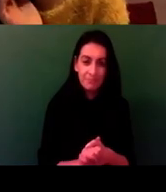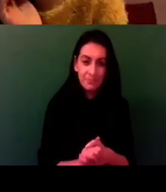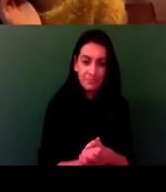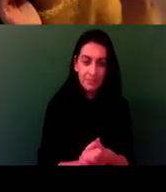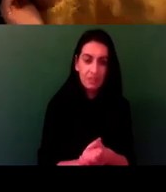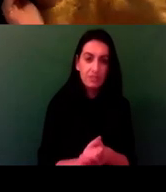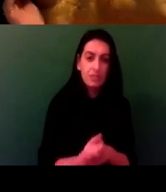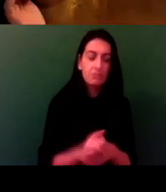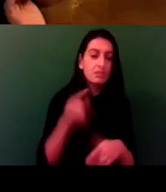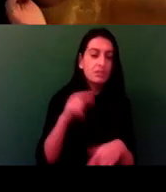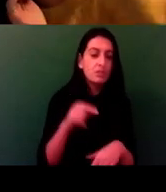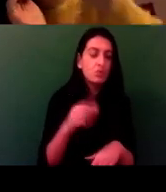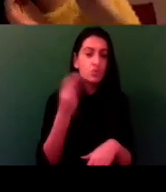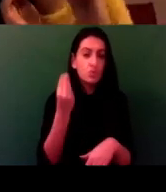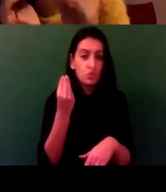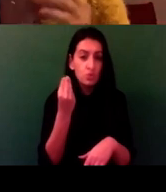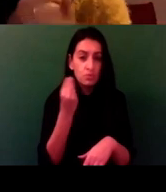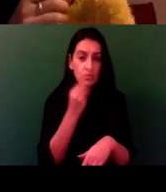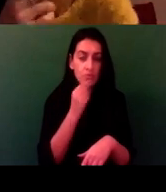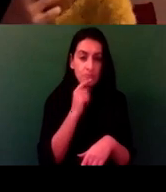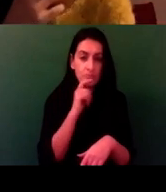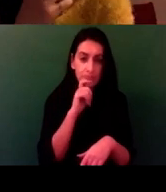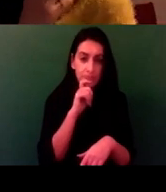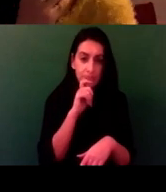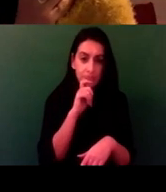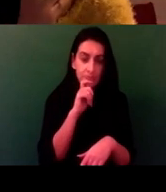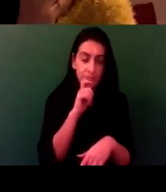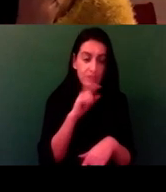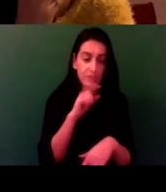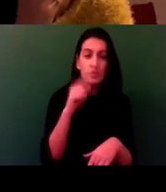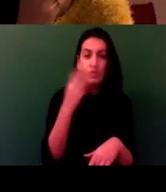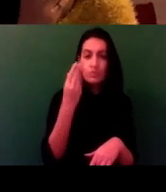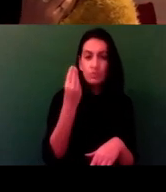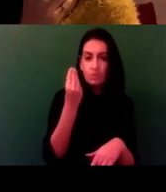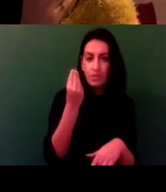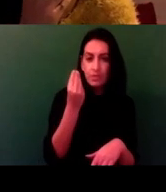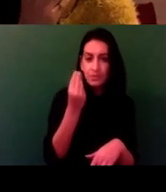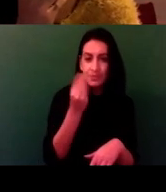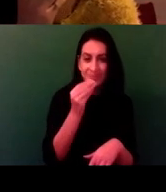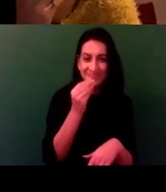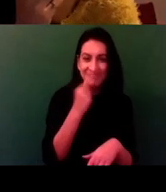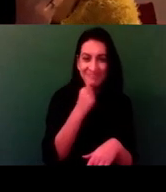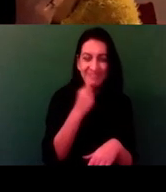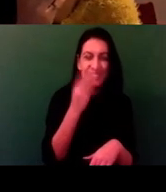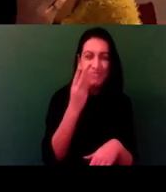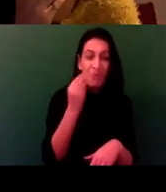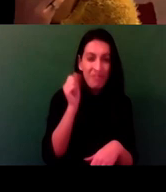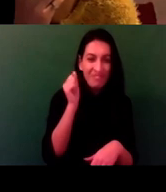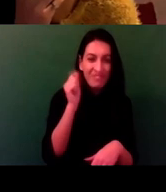çok güzeldi. Çoğunluğun sözünün dinlenmesi noktasına getirmek çok büyük bir problem. Bir dakikayı açtım, sustum. Teşekkür